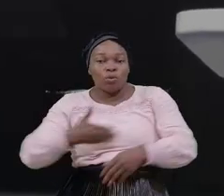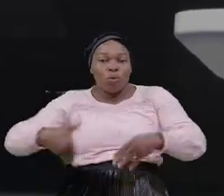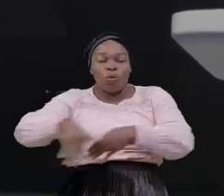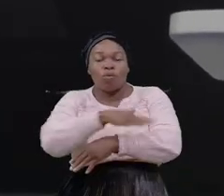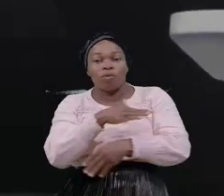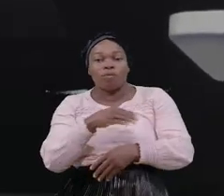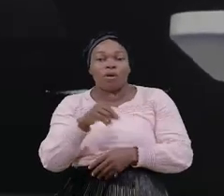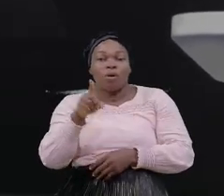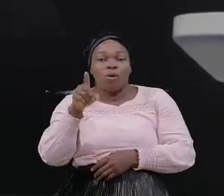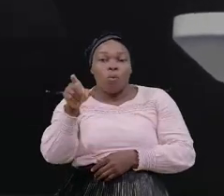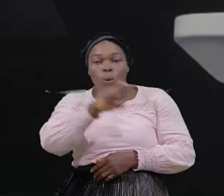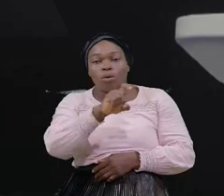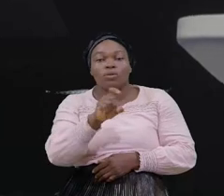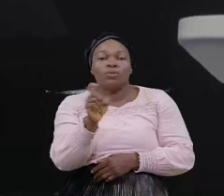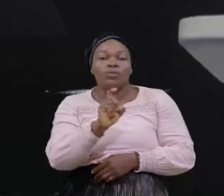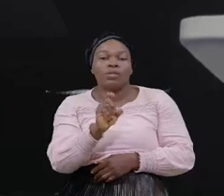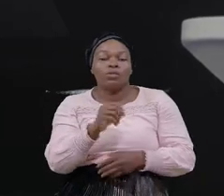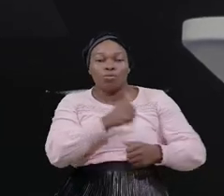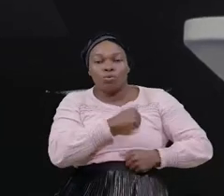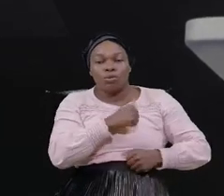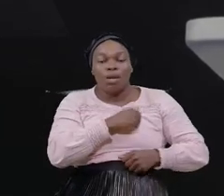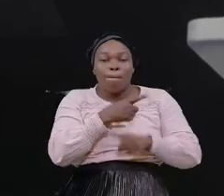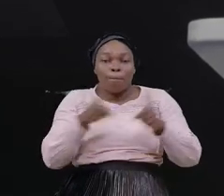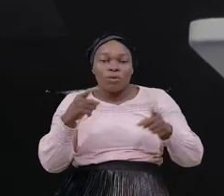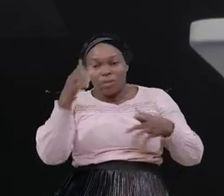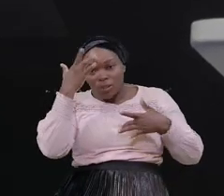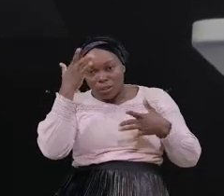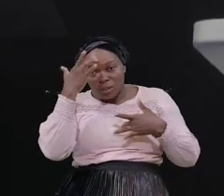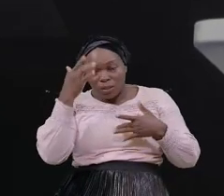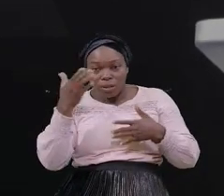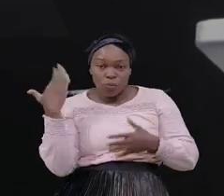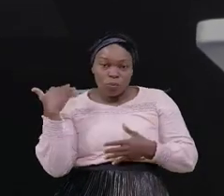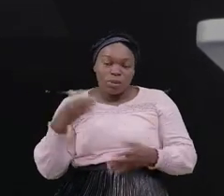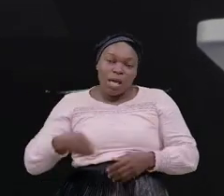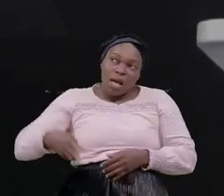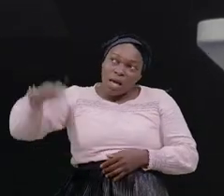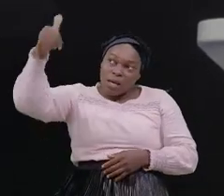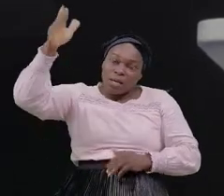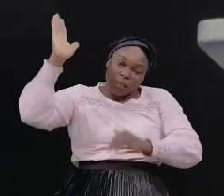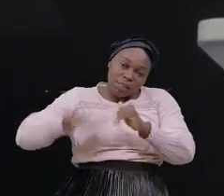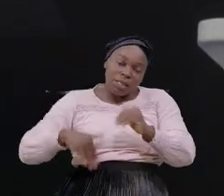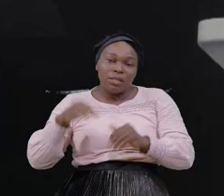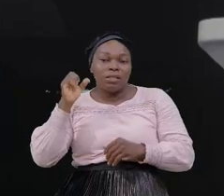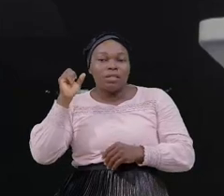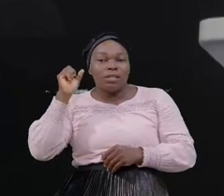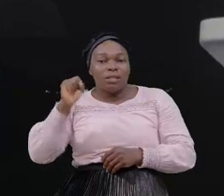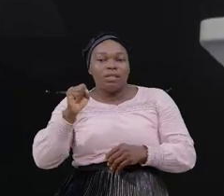soldats. Mais la maladie était plus élevée